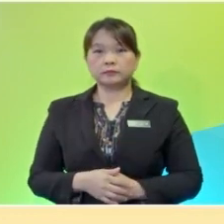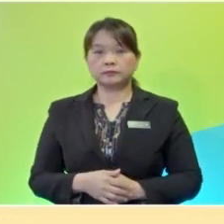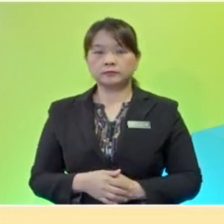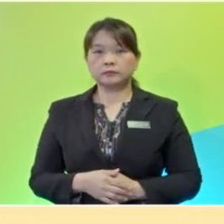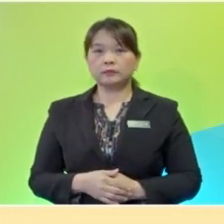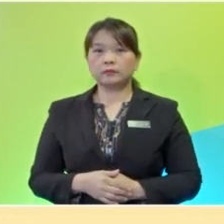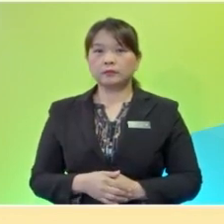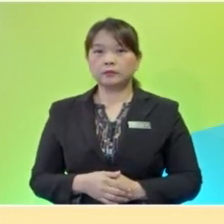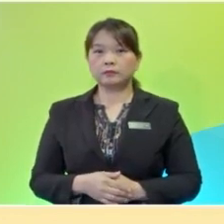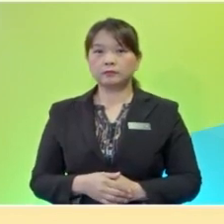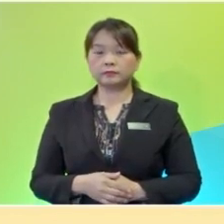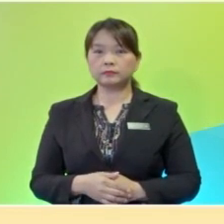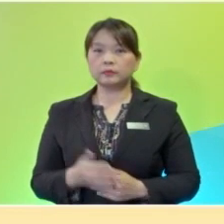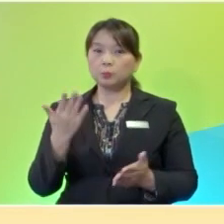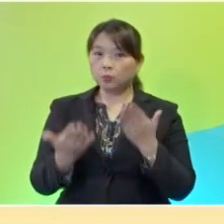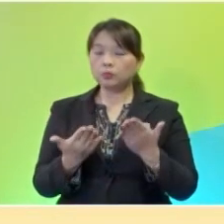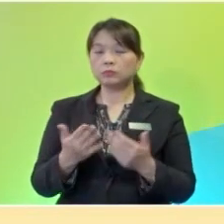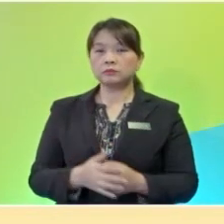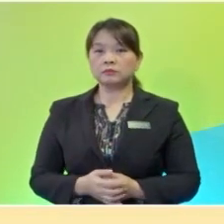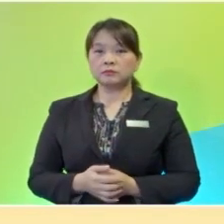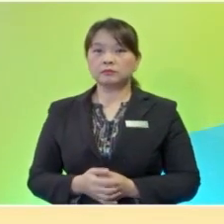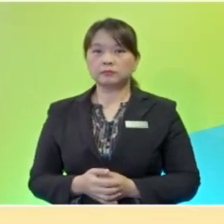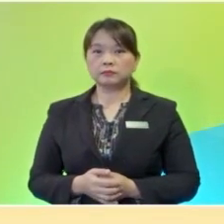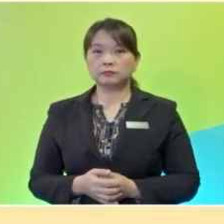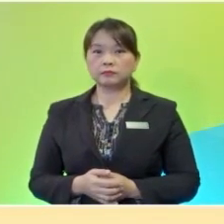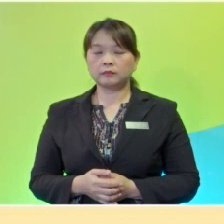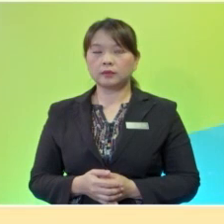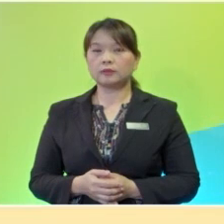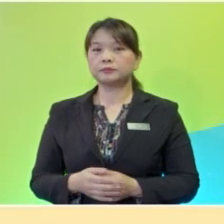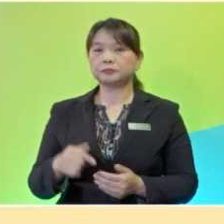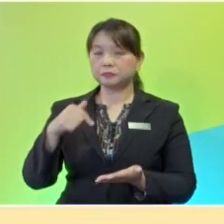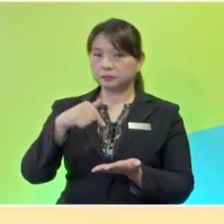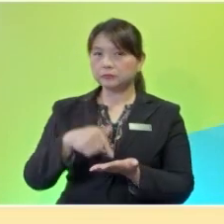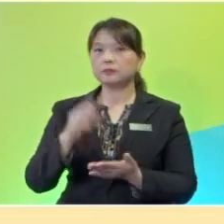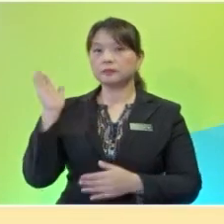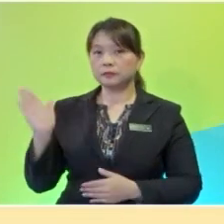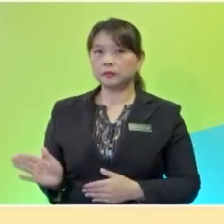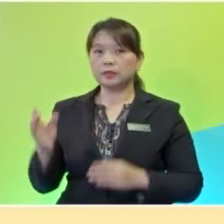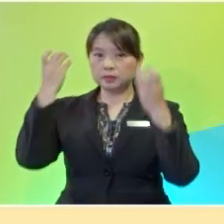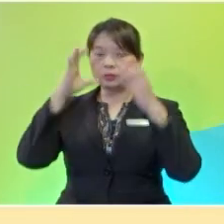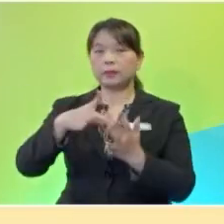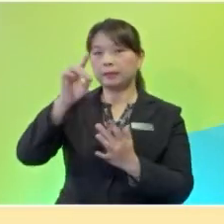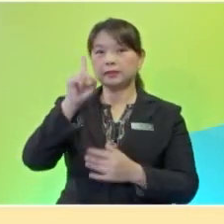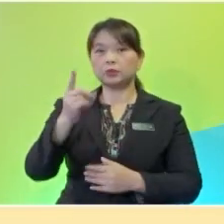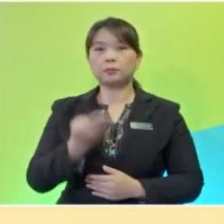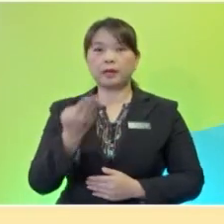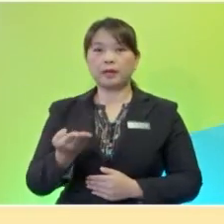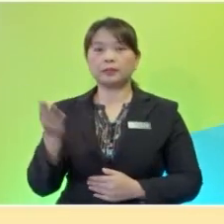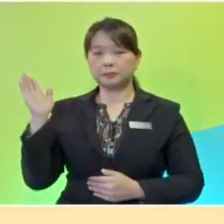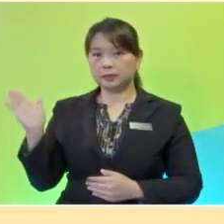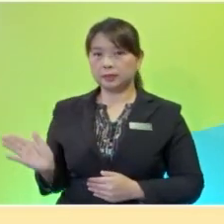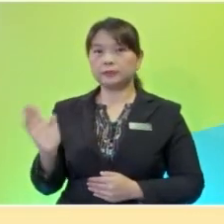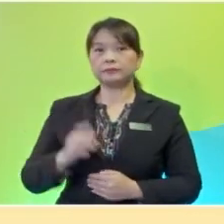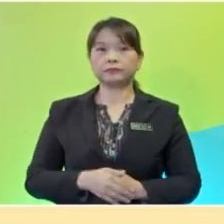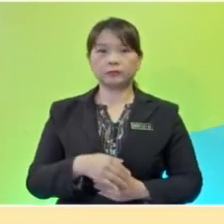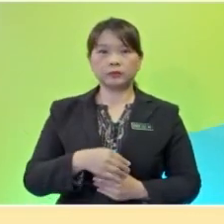以凭借这个课文的优劣。好，在这里呢，我就选择了这一个中山的华文教材志向树来作为一